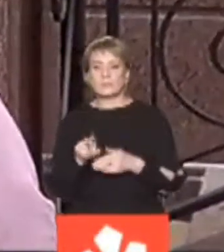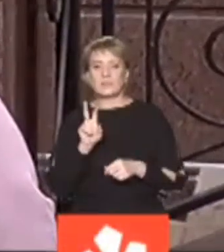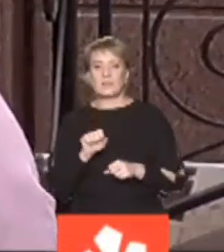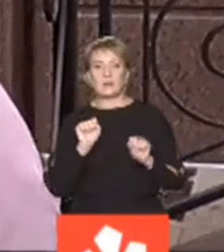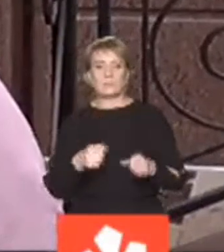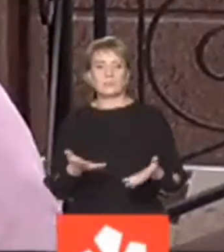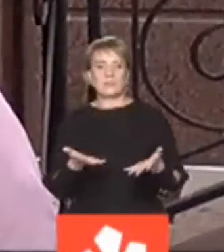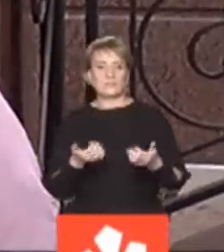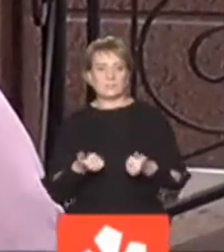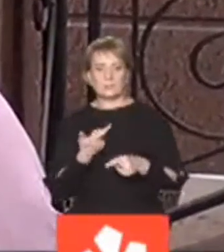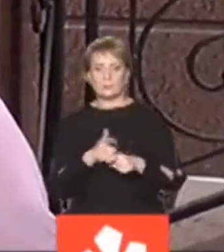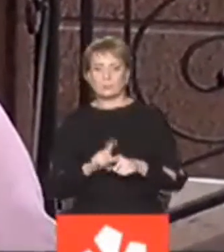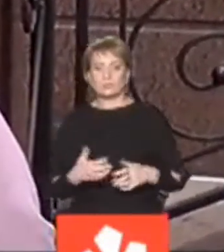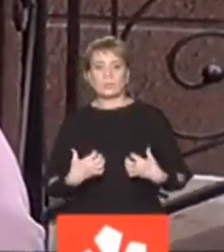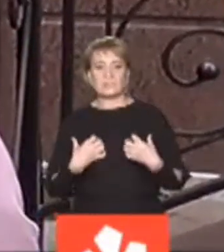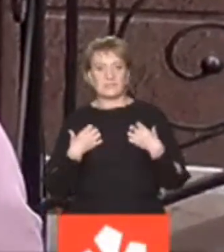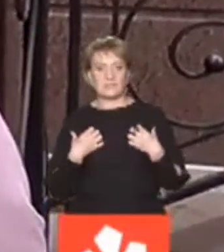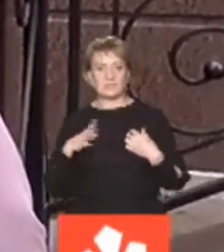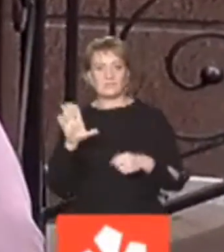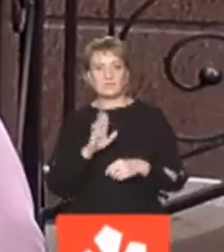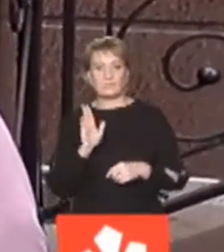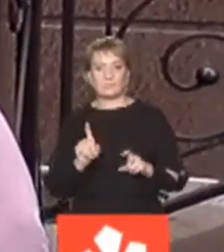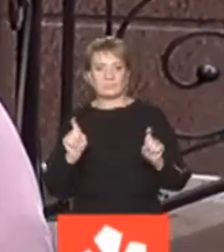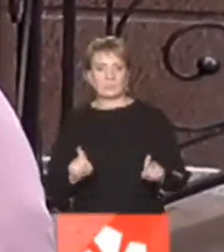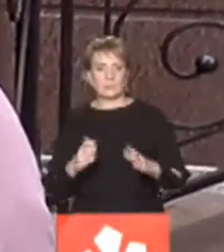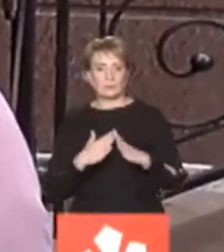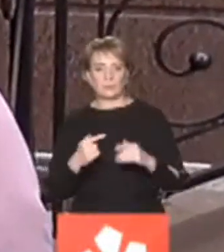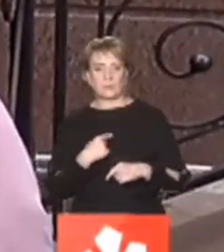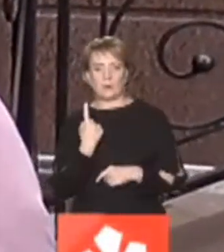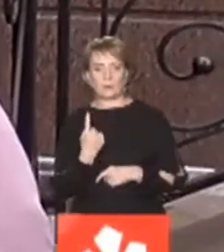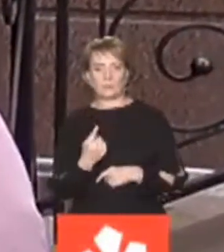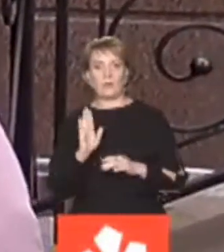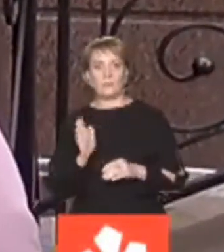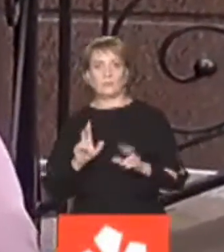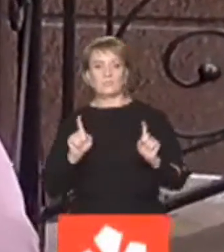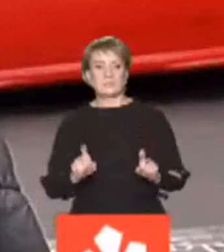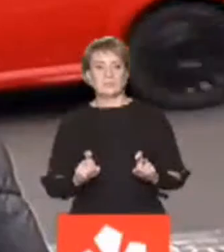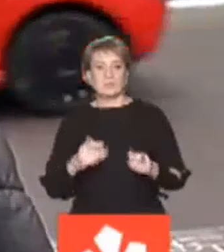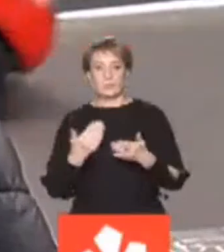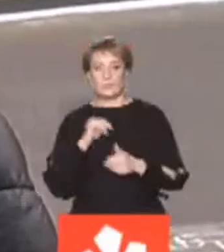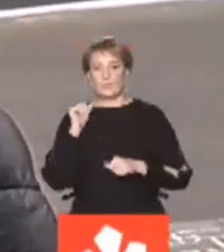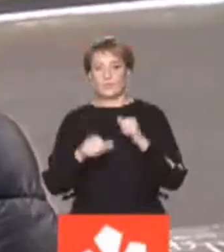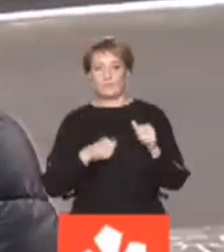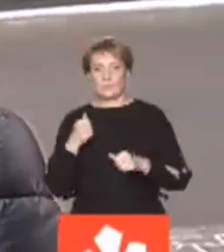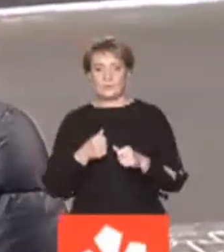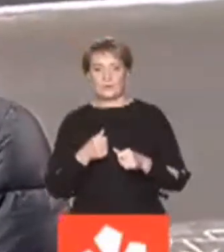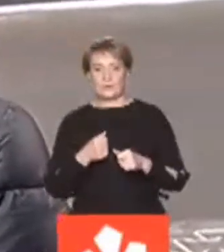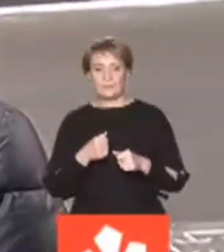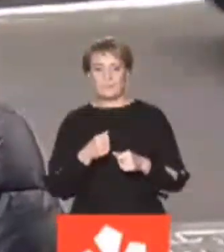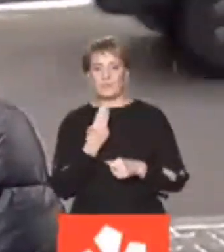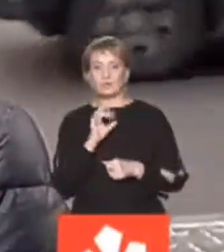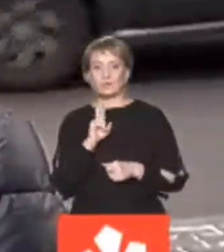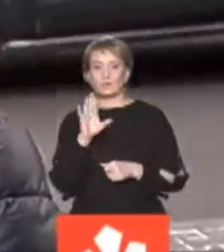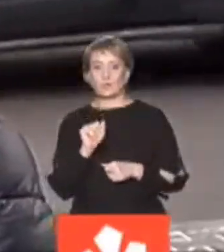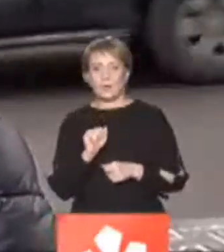взяти? Тут дуже страшно, нас всі будуть сидіти вдома, я одна, то буду вдома сидіти. От новий рік мені. Без шуби, без олів'є нового